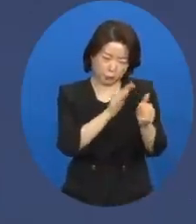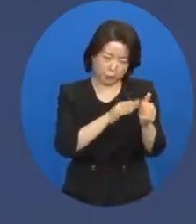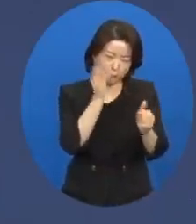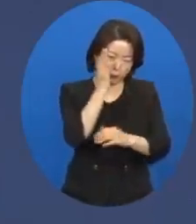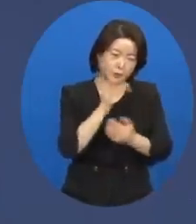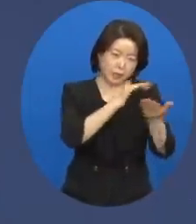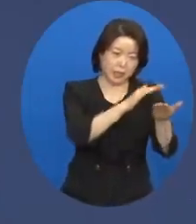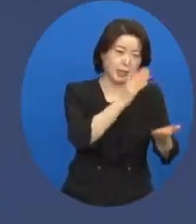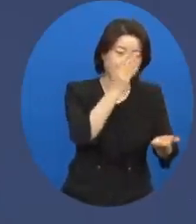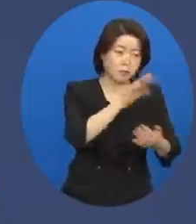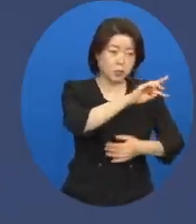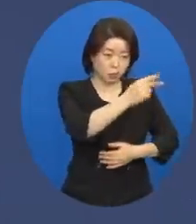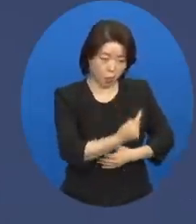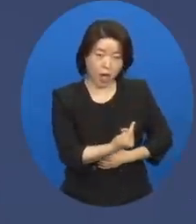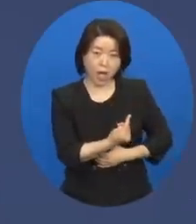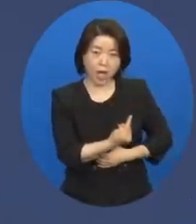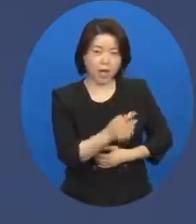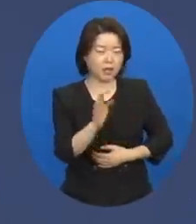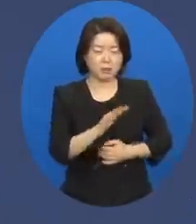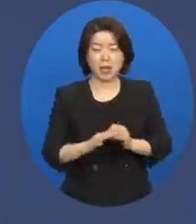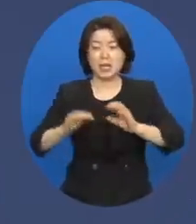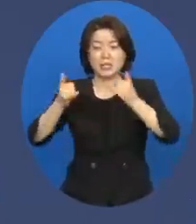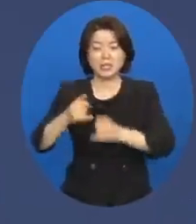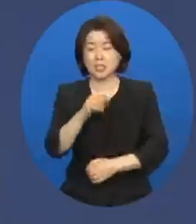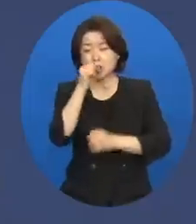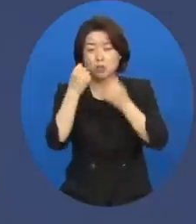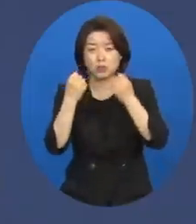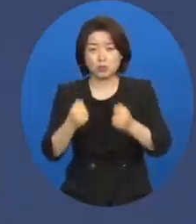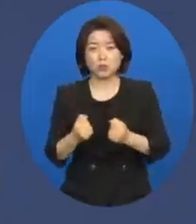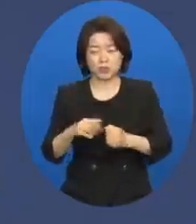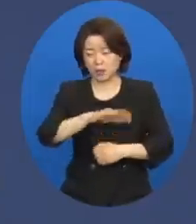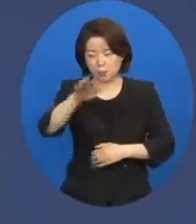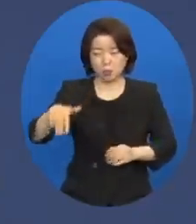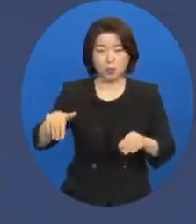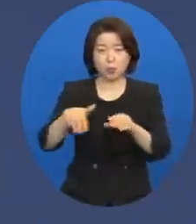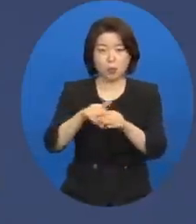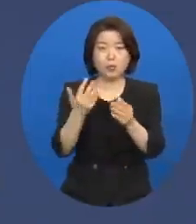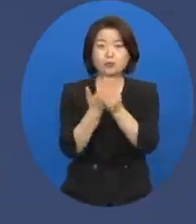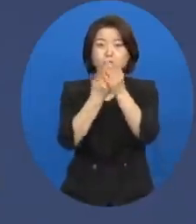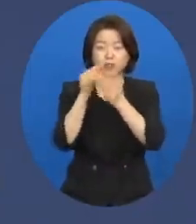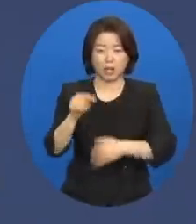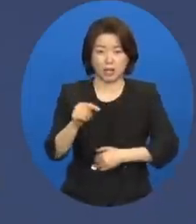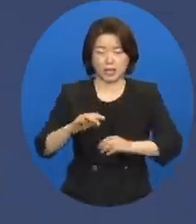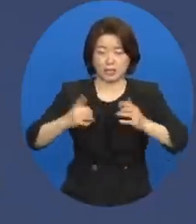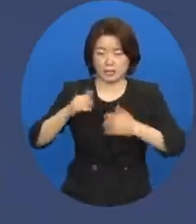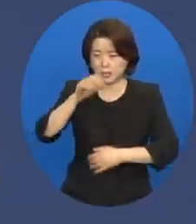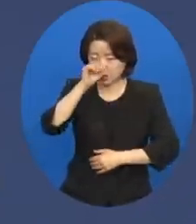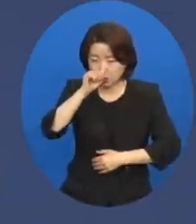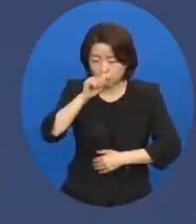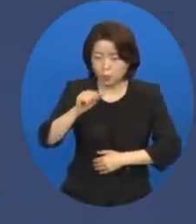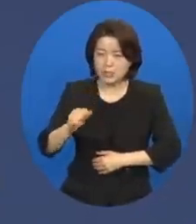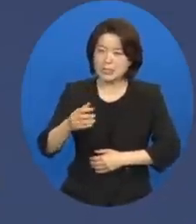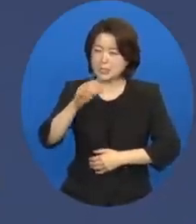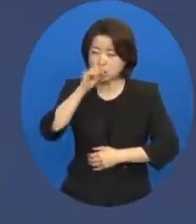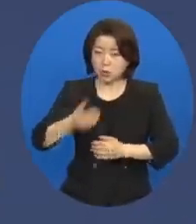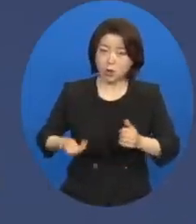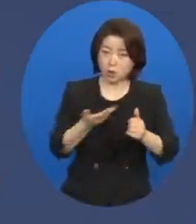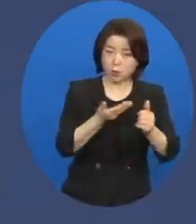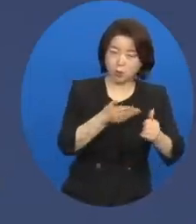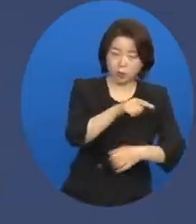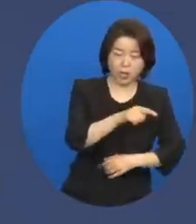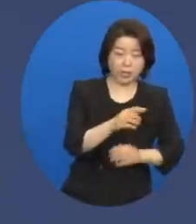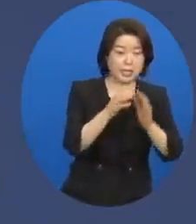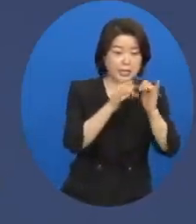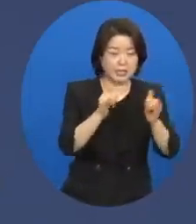사람이 돌아올 것만 같았으면 세상에 존재한 문명이 세상에 좋은 하나님의 선한 공급이 인간들